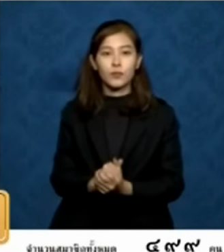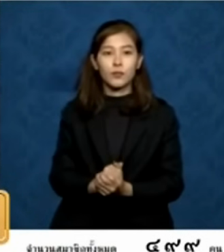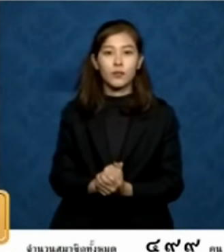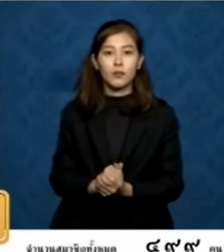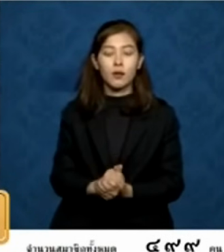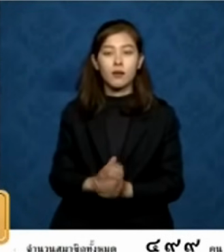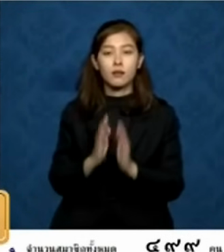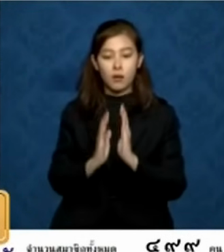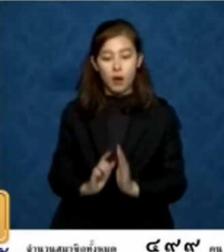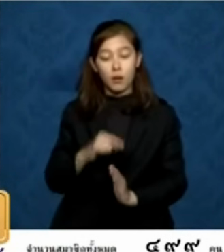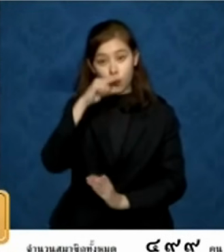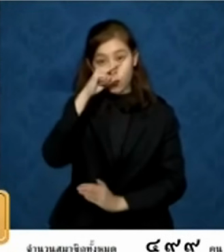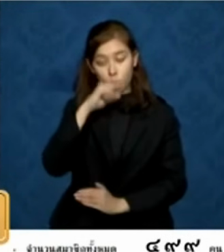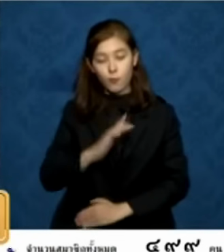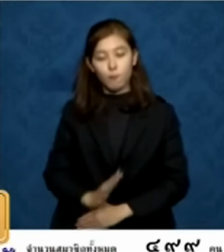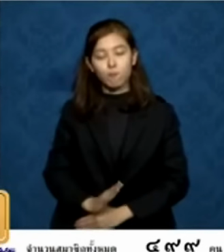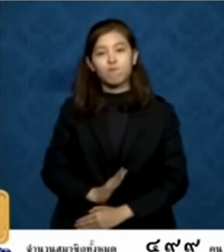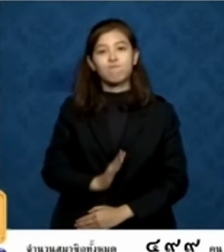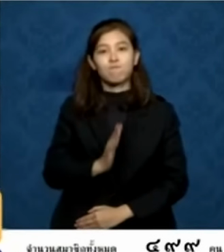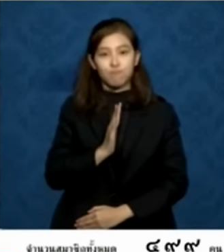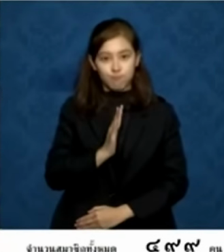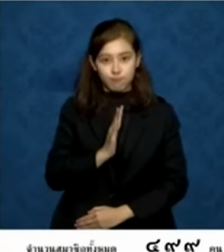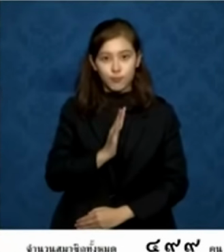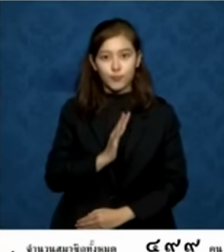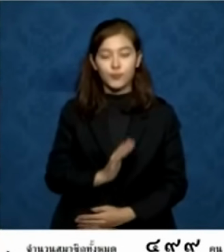มิและความภาคภูมิใจ